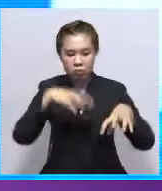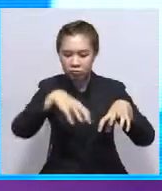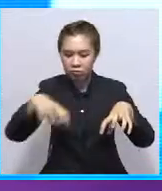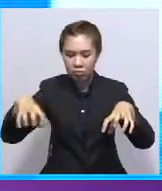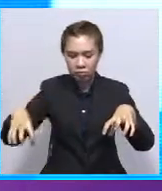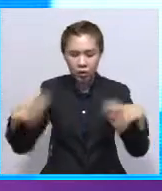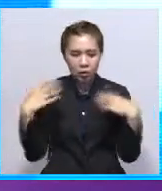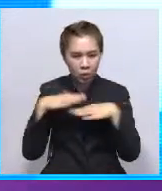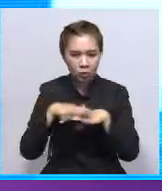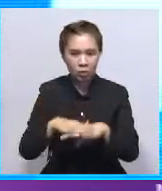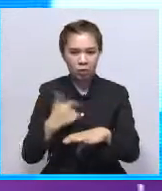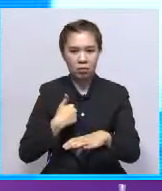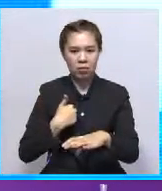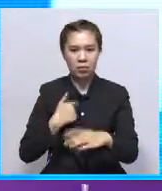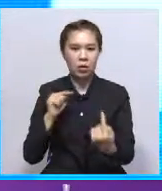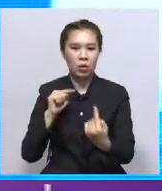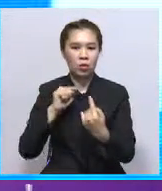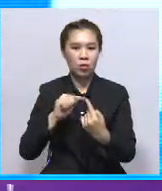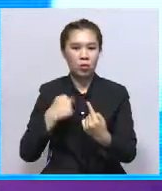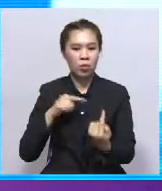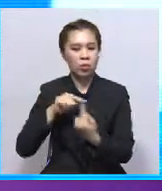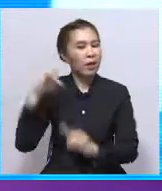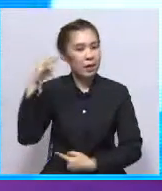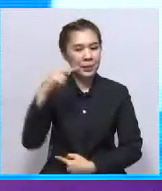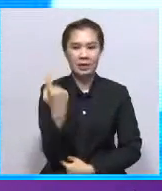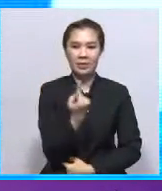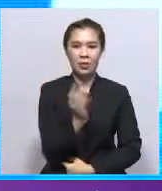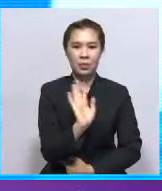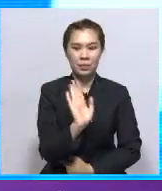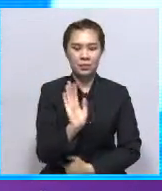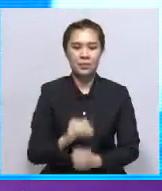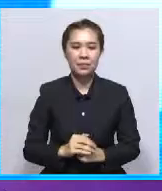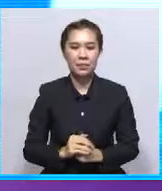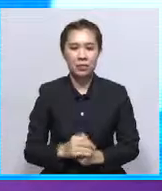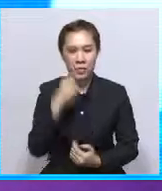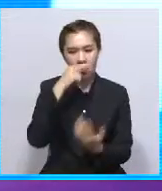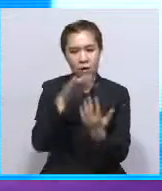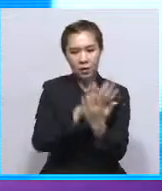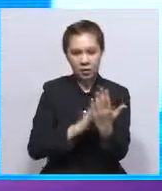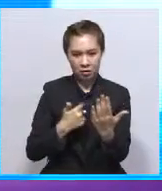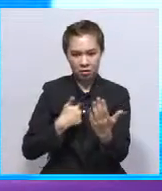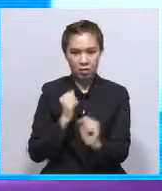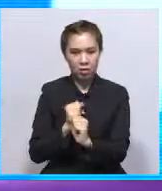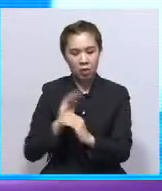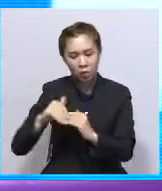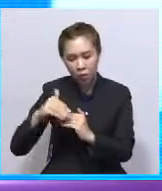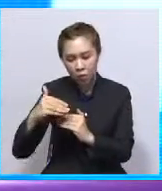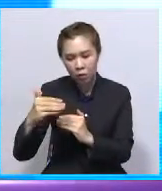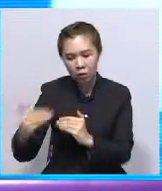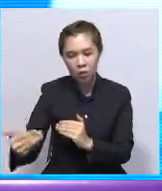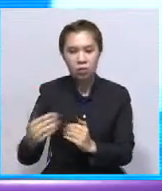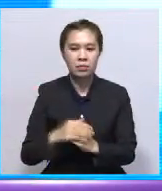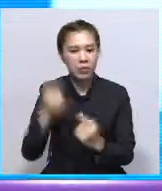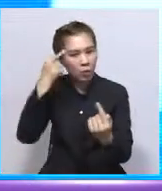านนะครับคงไม่ใช่เฉพาะในส่วนของเกี่ยวข้องกับการบินอย่างเดียวเพราะว่าประเทศของเราได้กำลังเดินหน้าไปถึงวิสัยทัศน์ที่เรากล่า